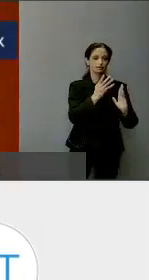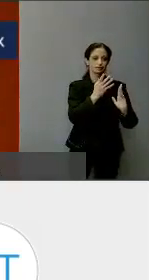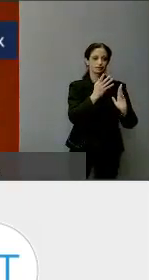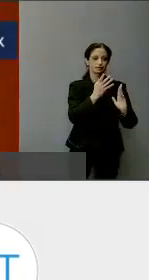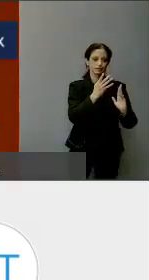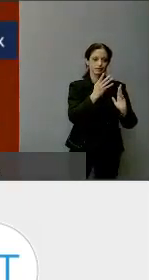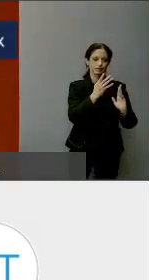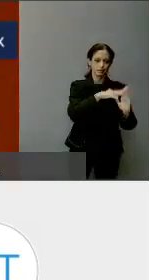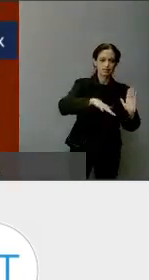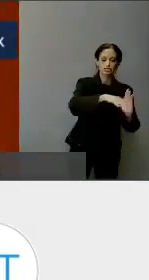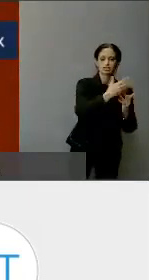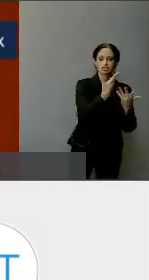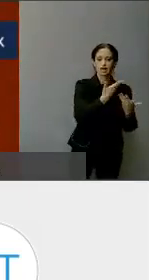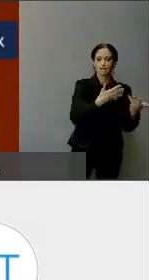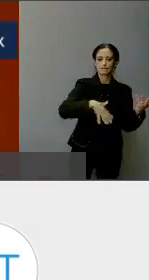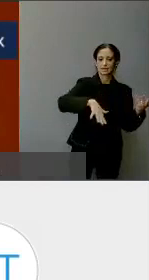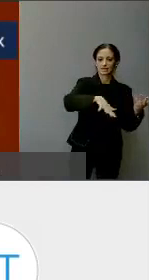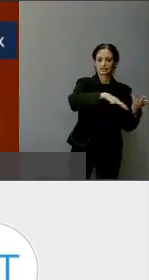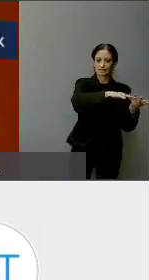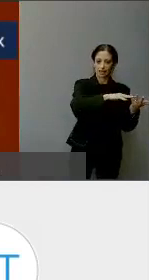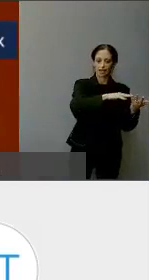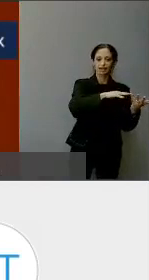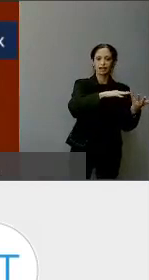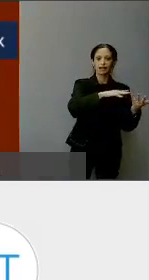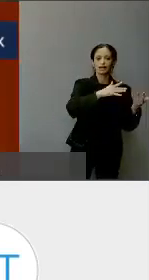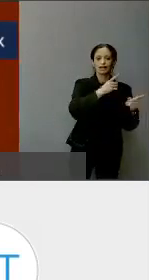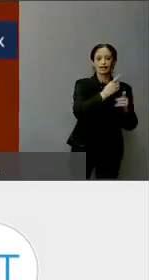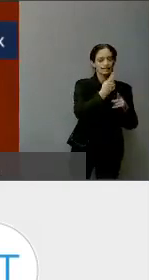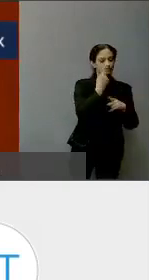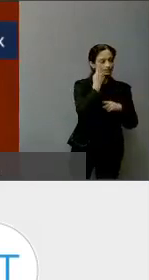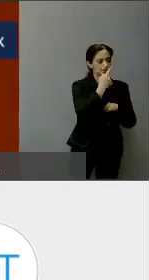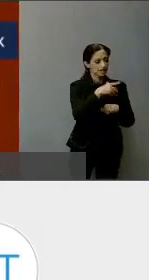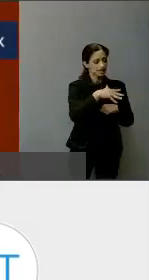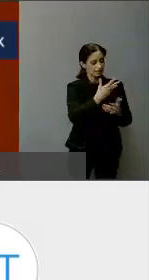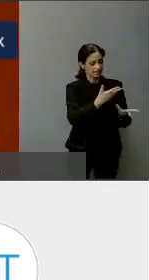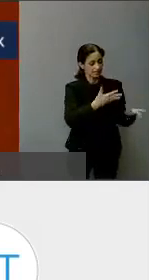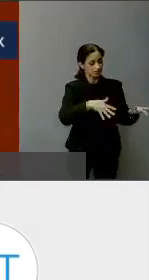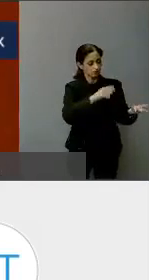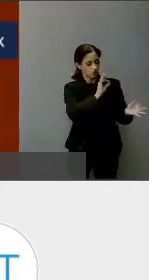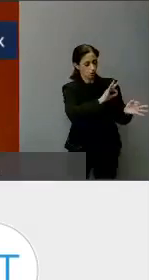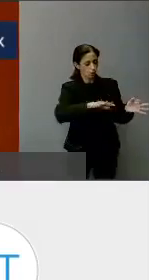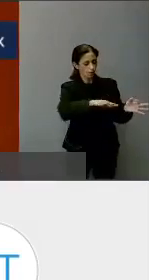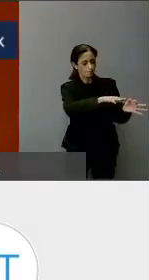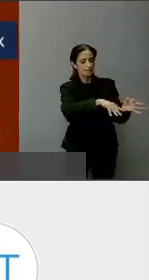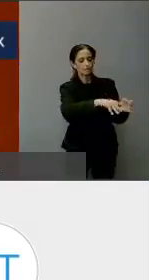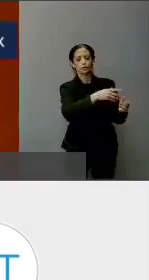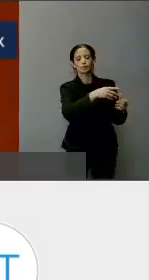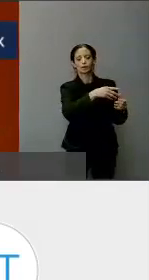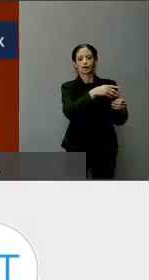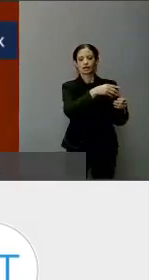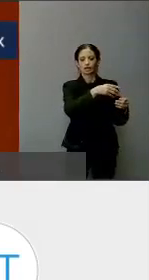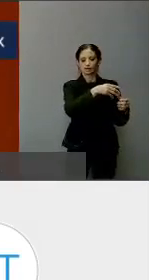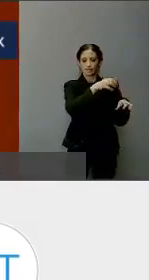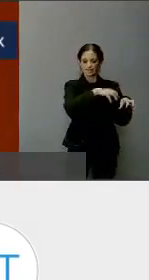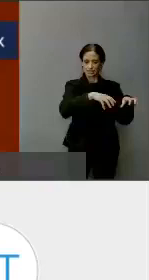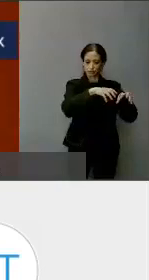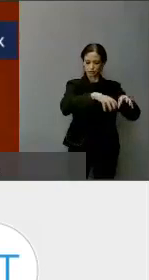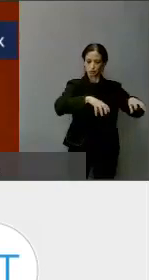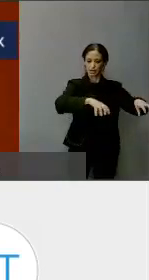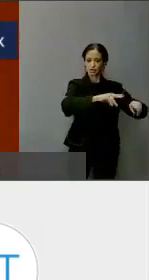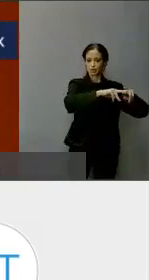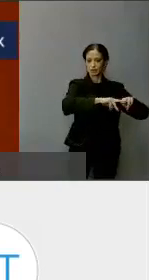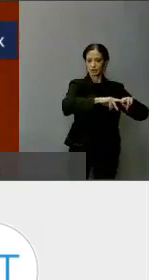49 perdere relative norme che individua parte del territorio già classificate come insediamento sparso in regime di mantenimento